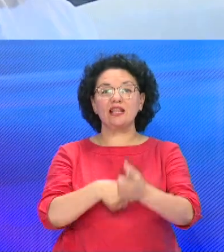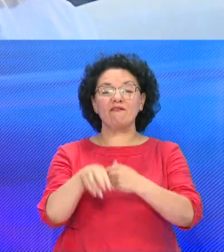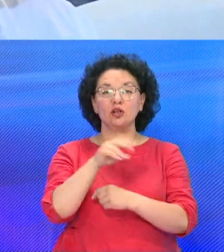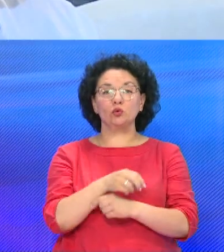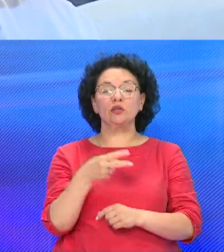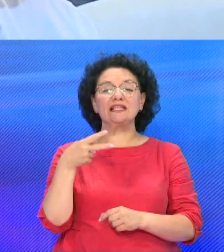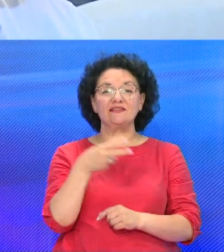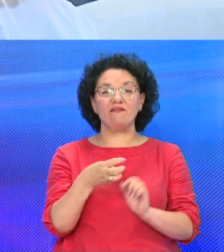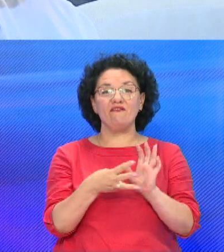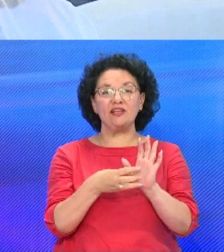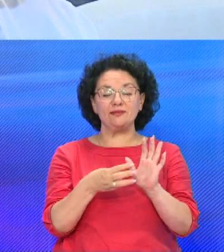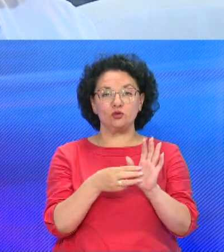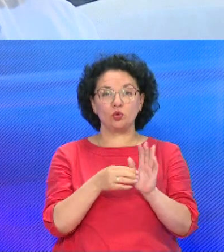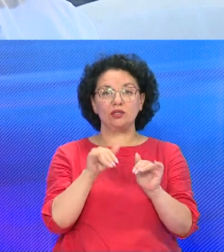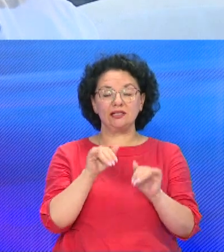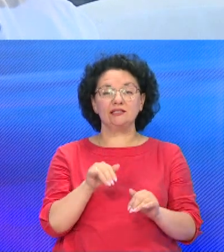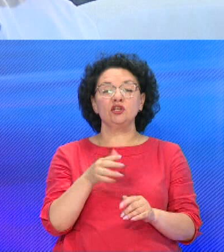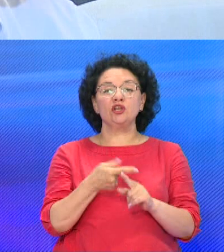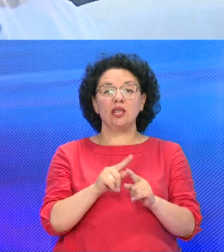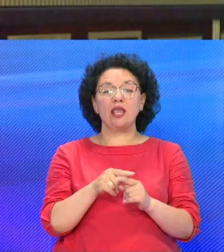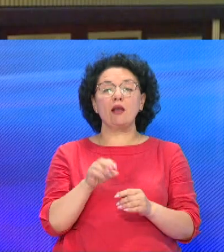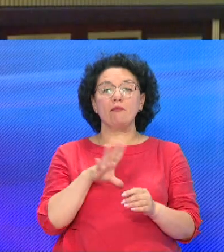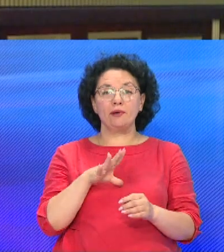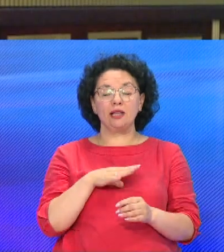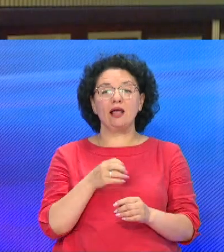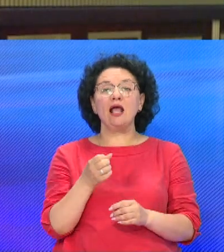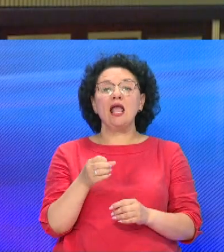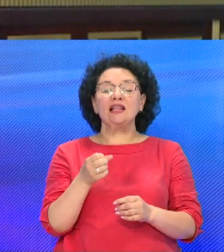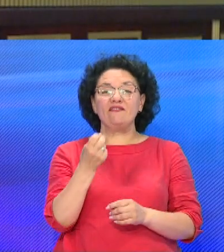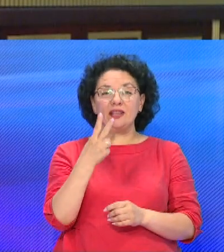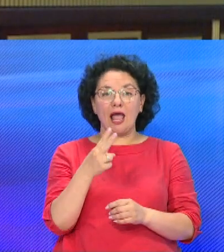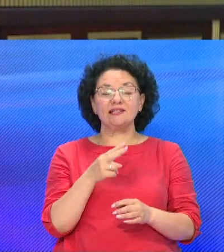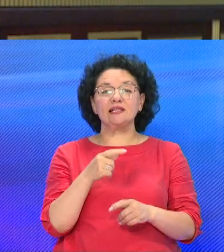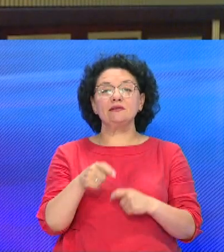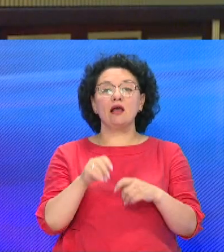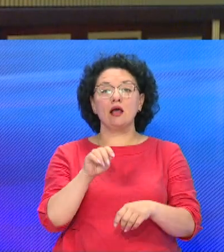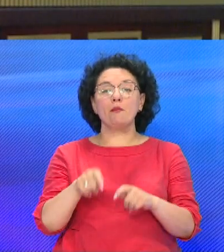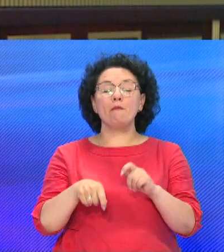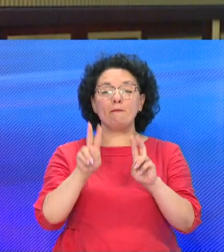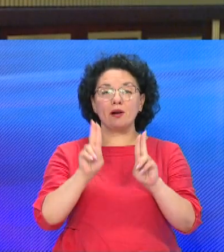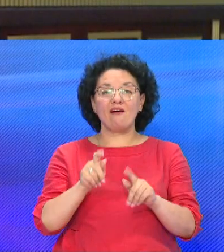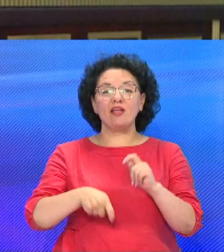узбуджено 14 криминальных справ и протягнуто до административной отказности 10 человек.